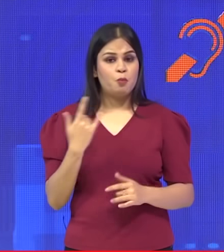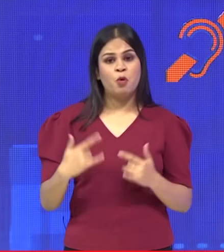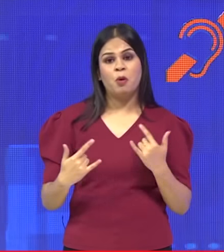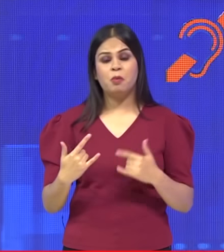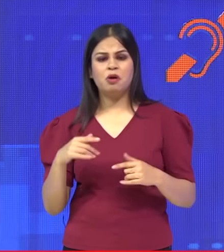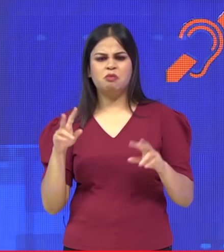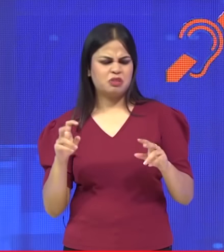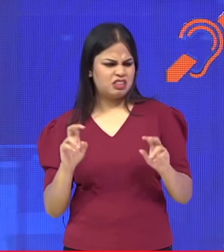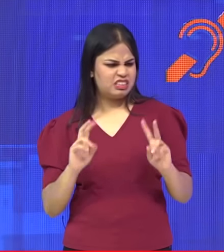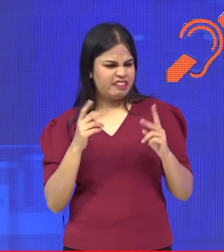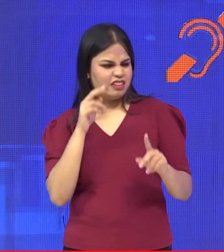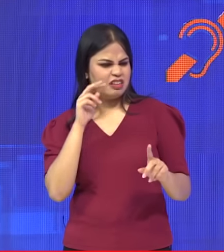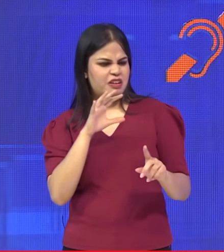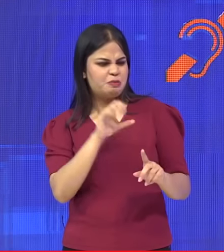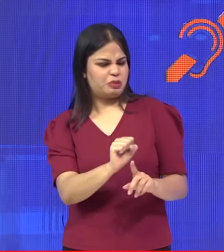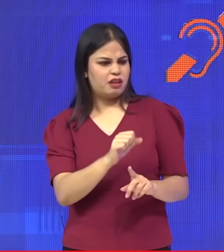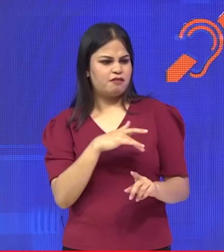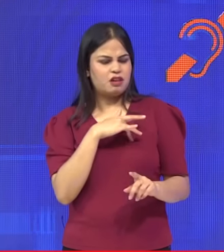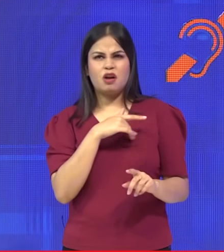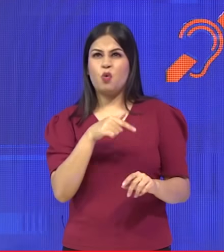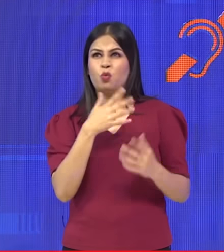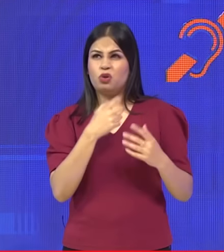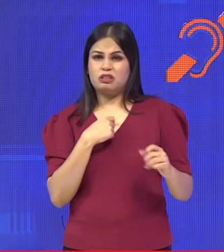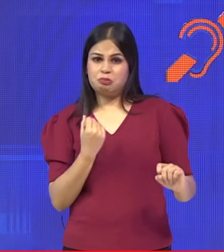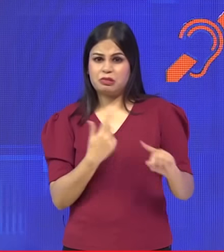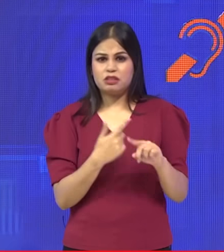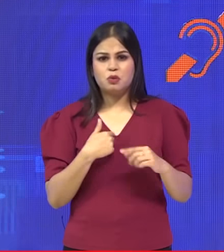डेट सो आई डिड'टी वांट डेट डेट